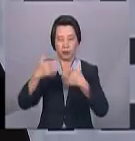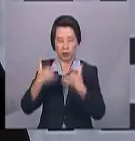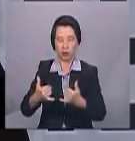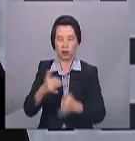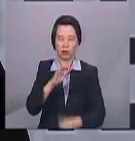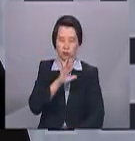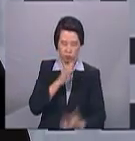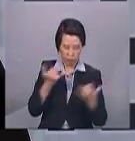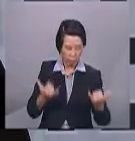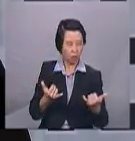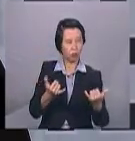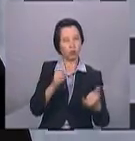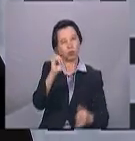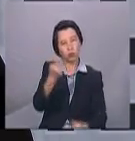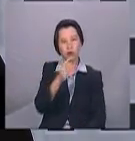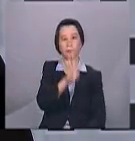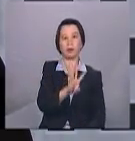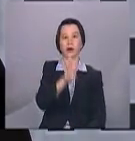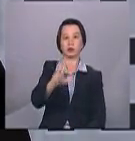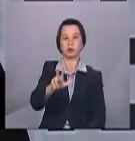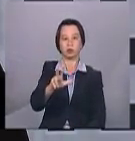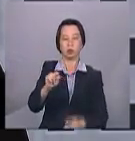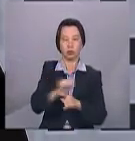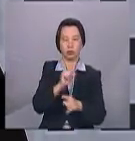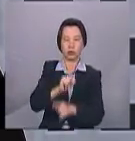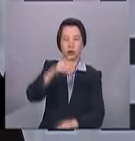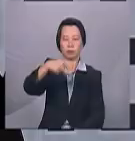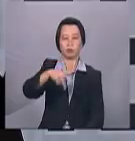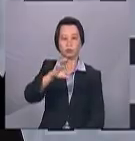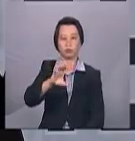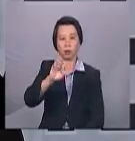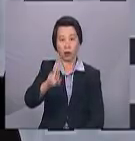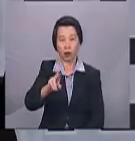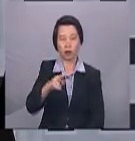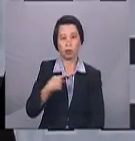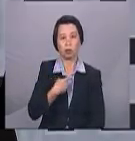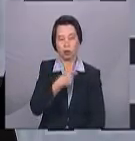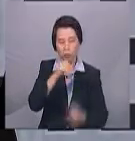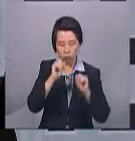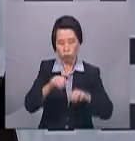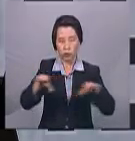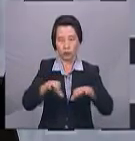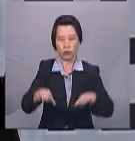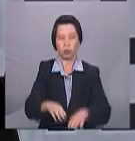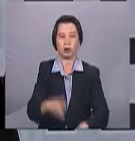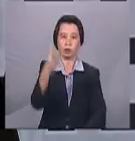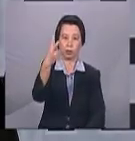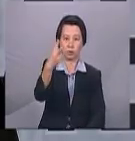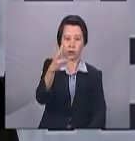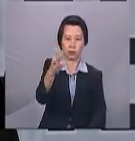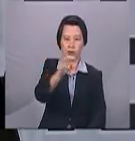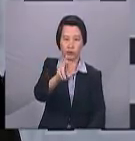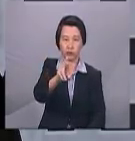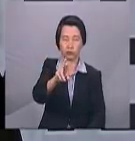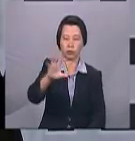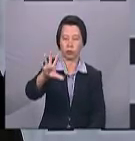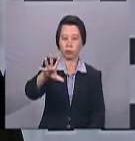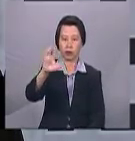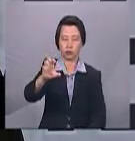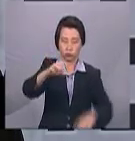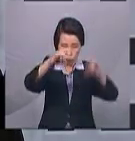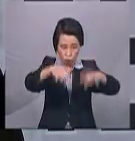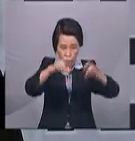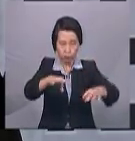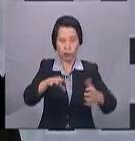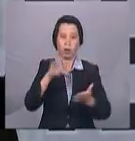43. Dan menggunakan RT-PCR, kita jangkakan kita boleh laksanakan 16,500 ujian. Itu target